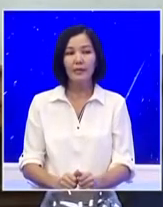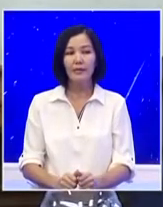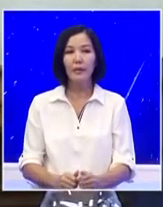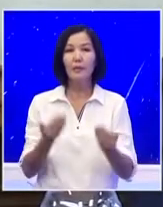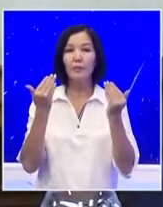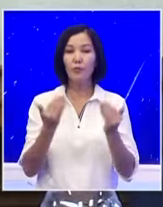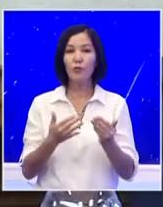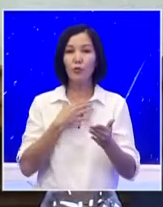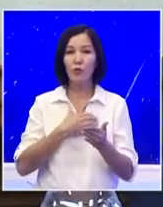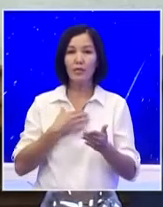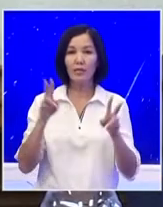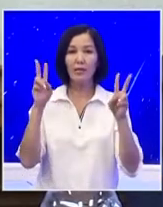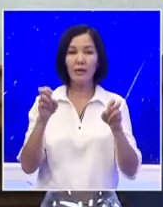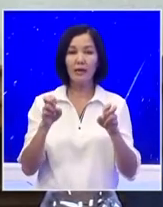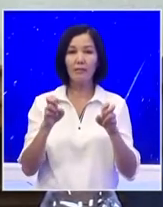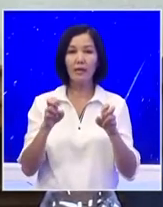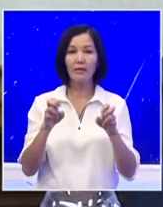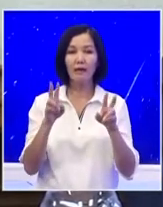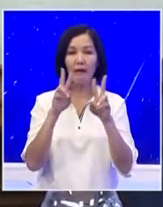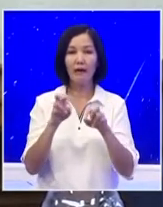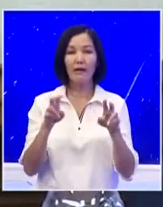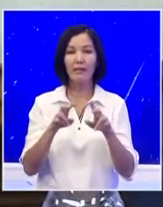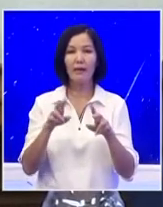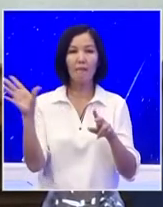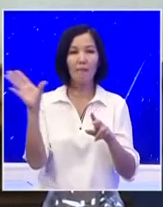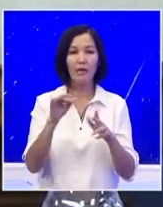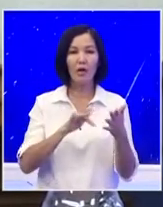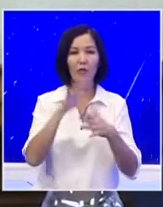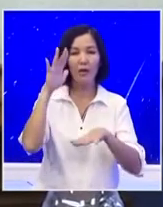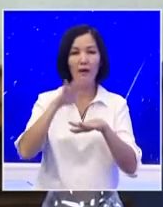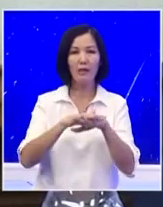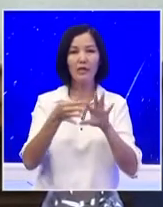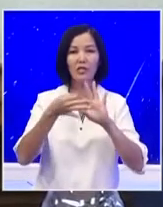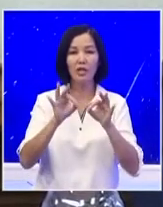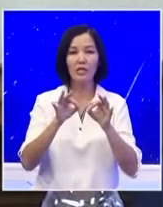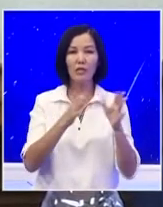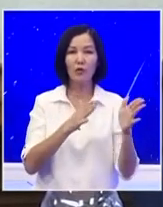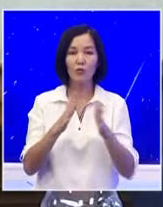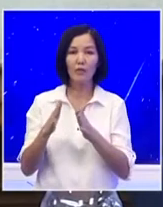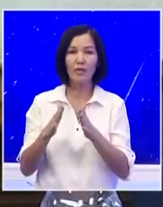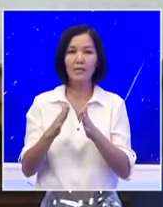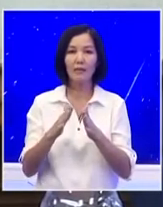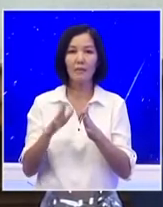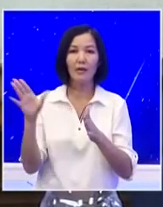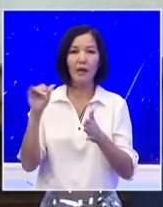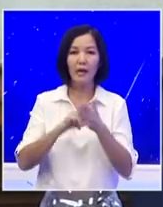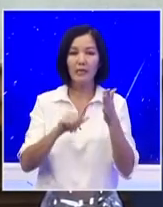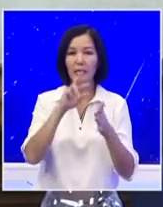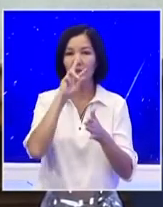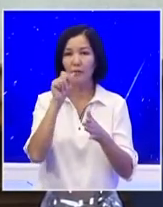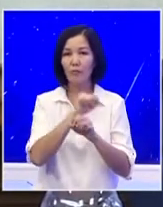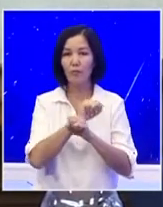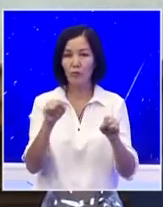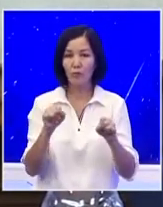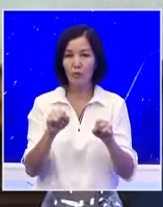Біз бүгін өзекті деген мәселелерді қарадық. Кезгелген аудан қала әкімі жұмысты жан-жақты ұйымдастырып, бірде бір позицияны естен шығармауларыңыз